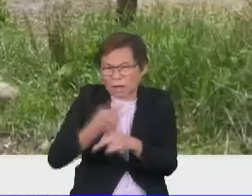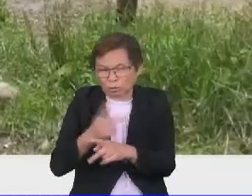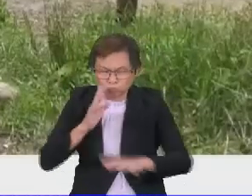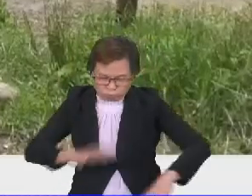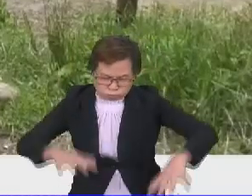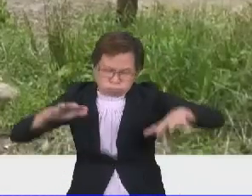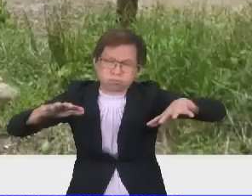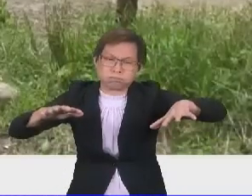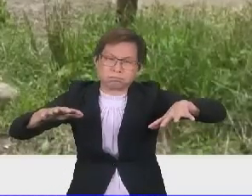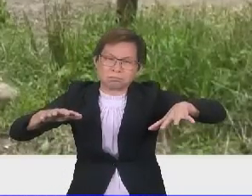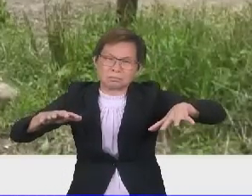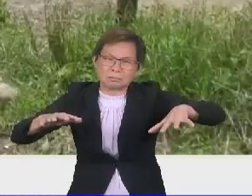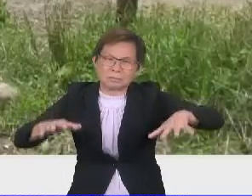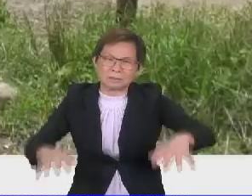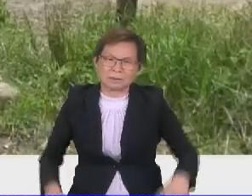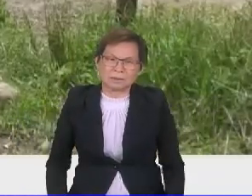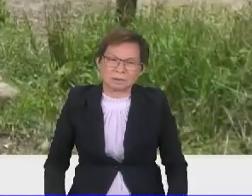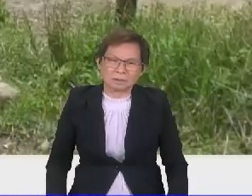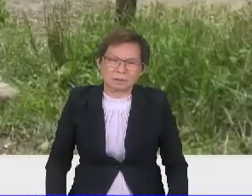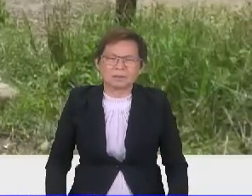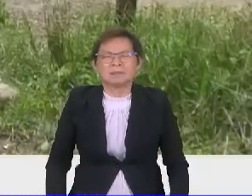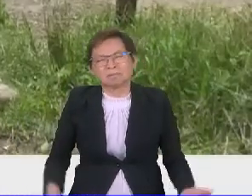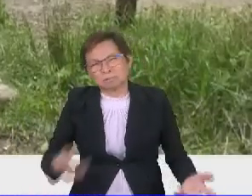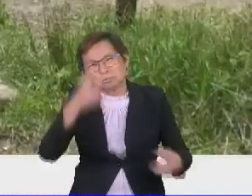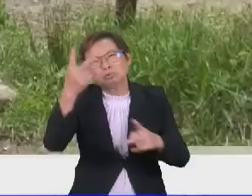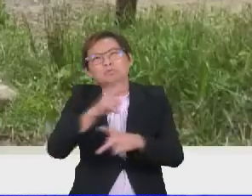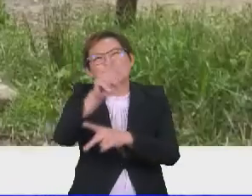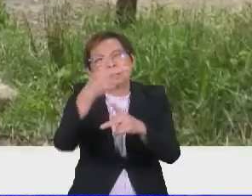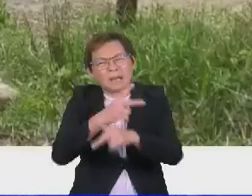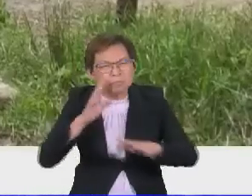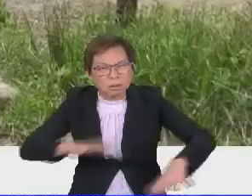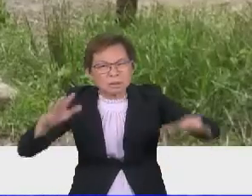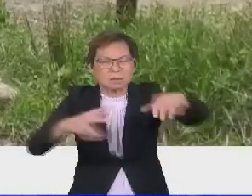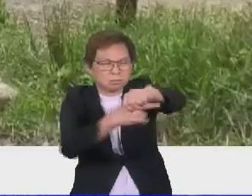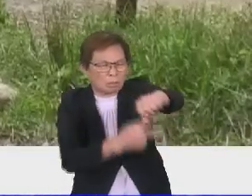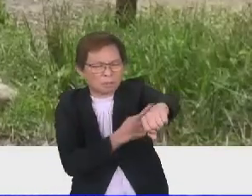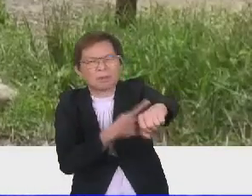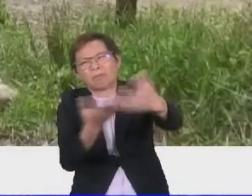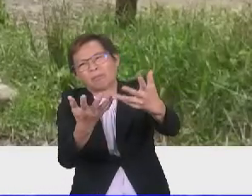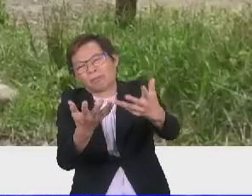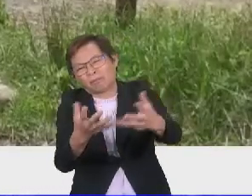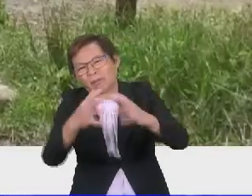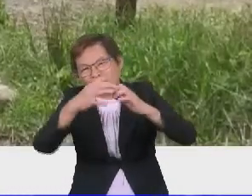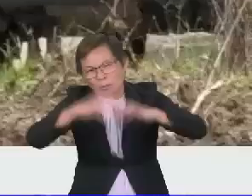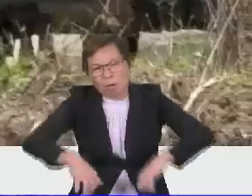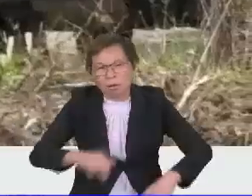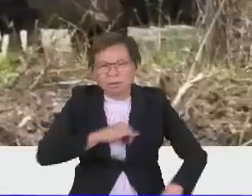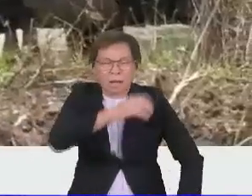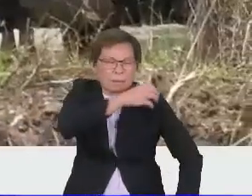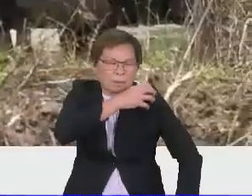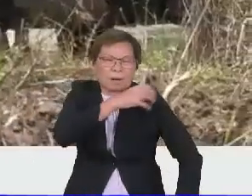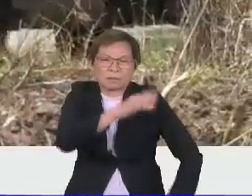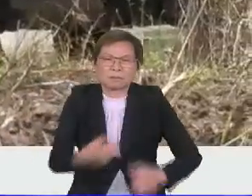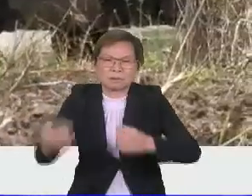berlaku dan ya sangat-sangat memberi kesan lah saya juga sebagai Sora salah seorang pegawai DPRD